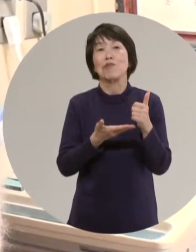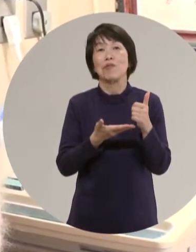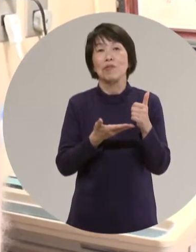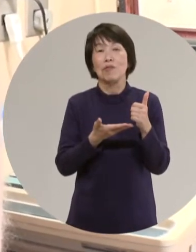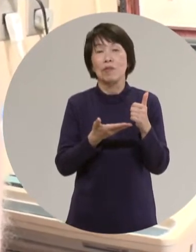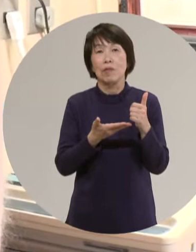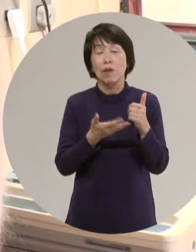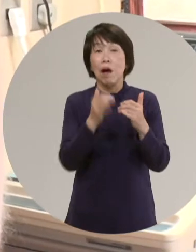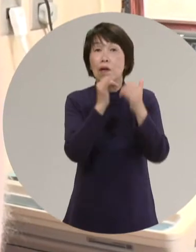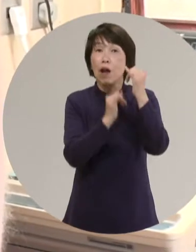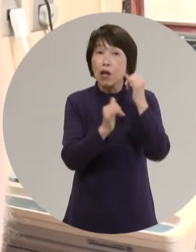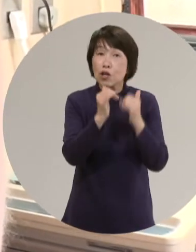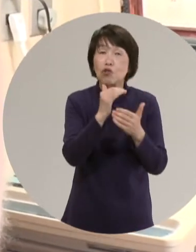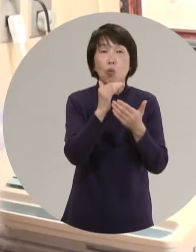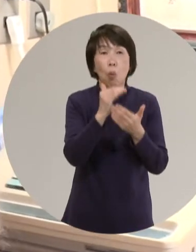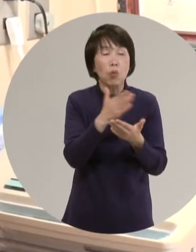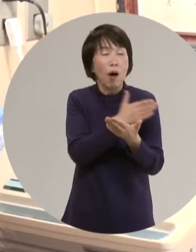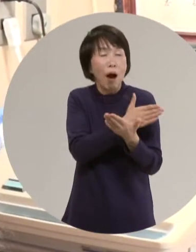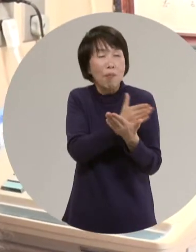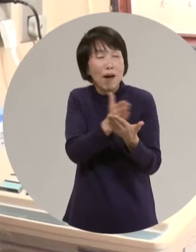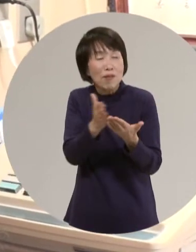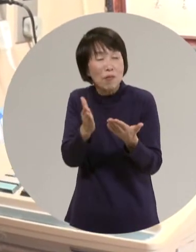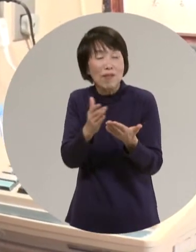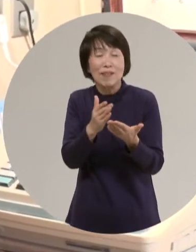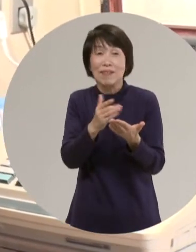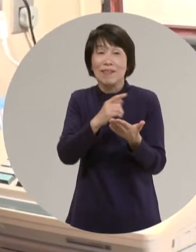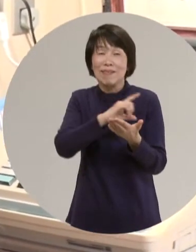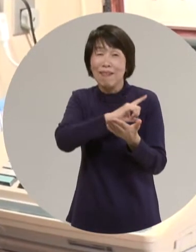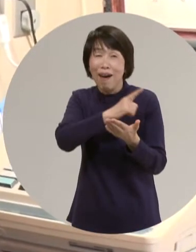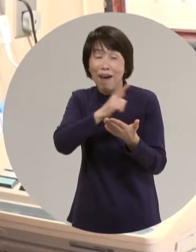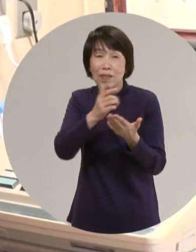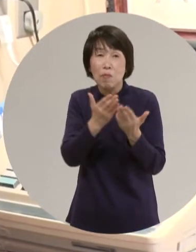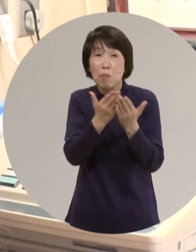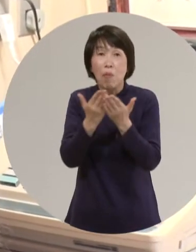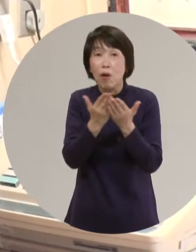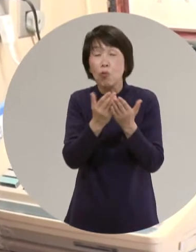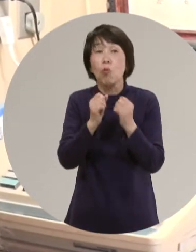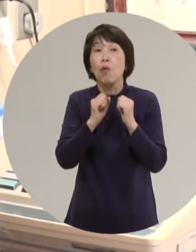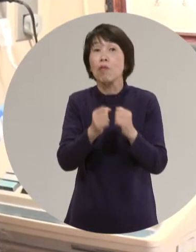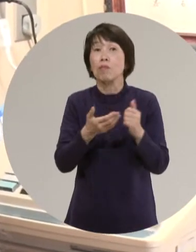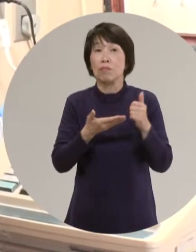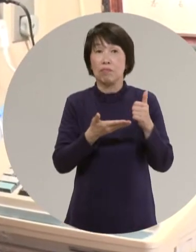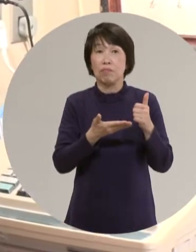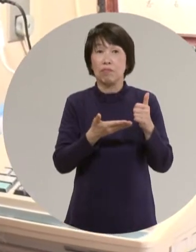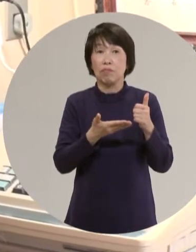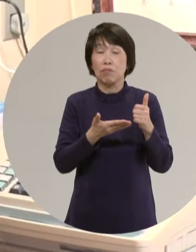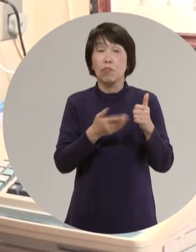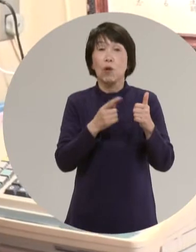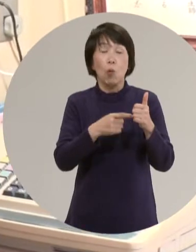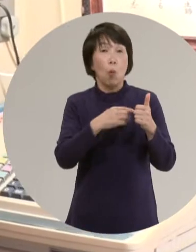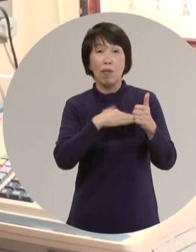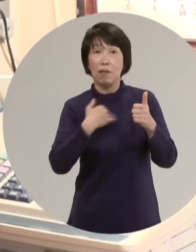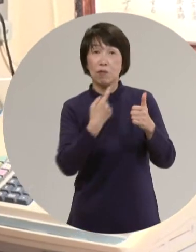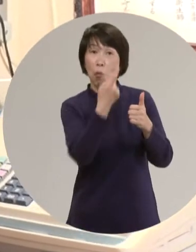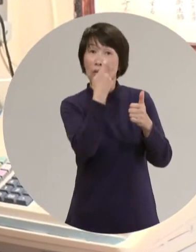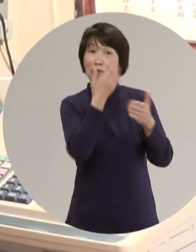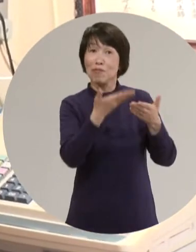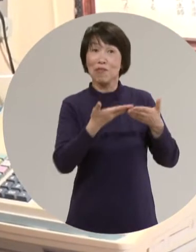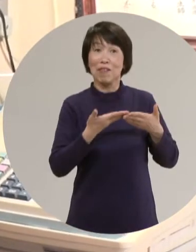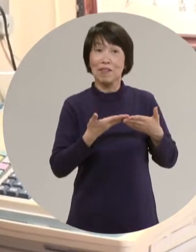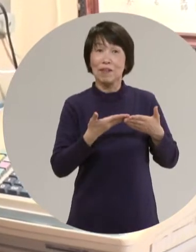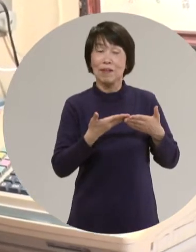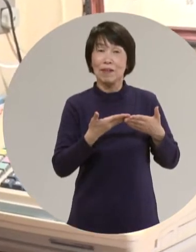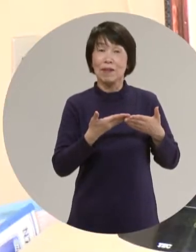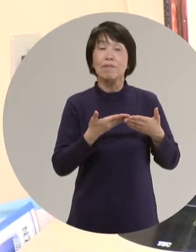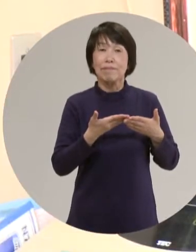ね、あ、そう歴史のことだったりもう幅広い何でもなんですけど、はい、いろんなことを勉強されて教